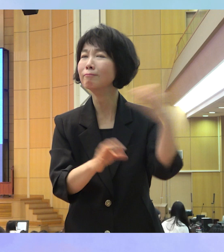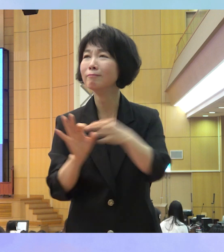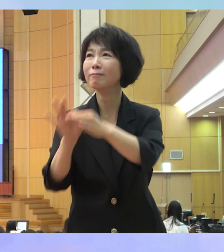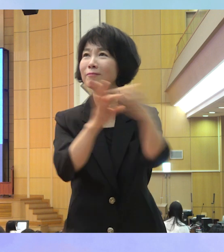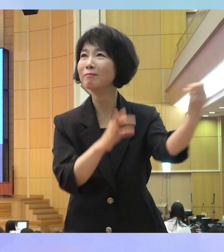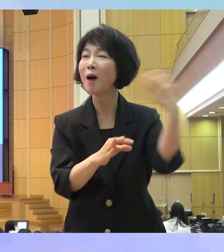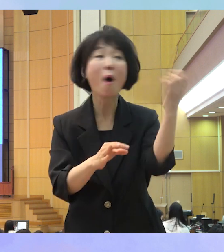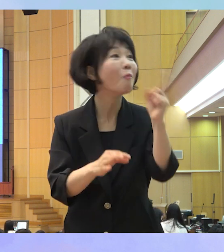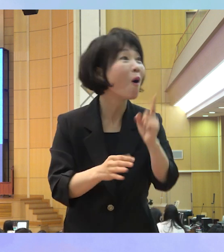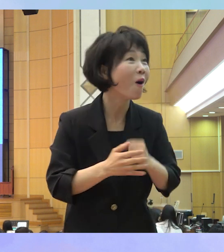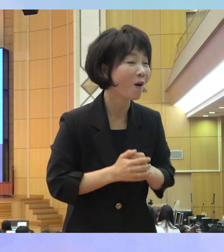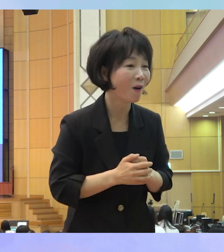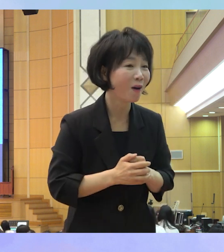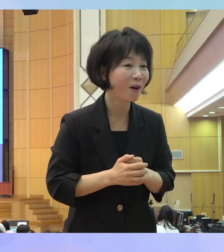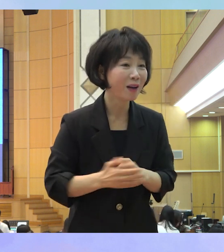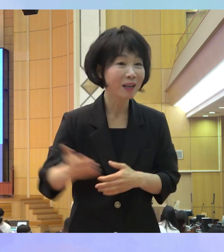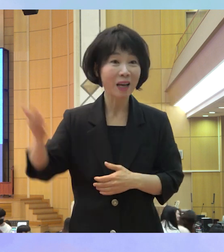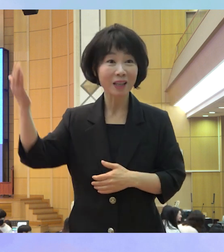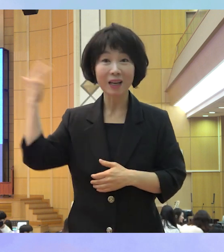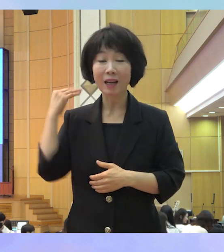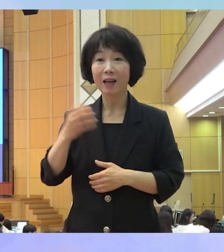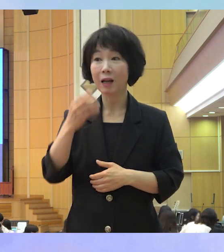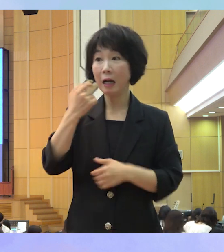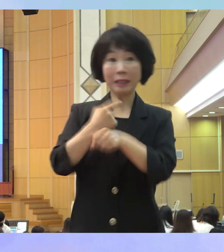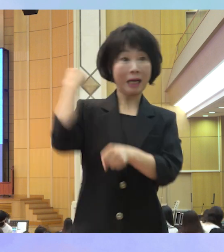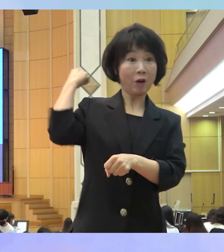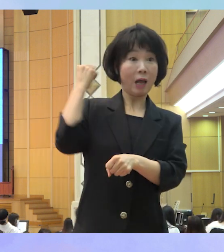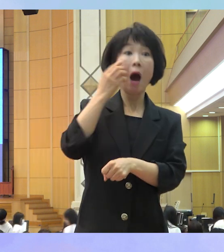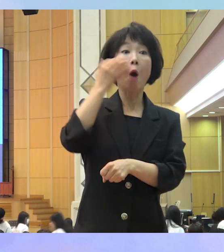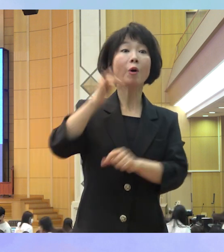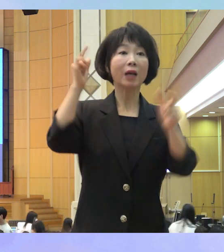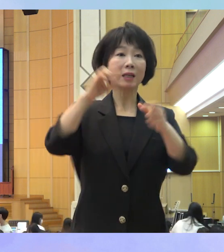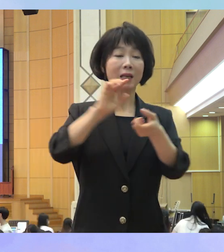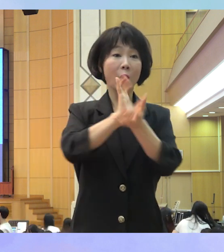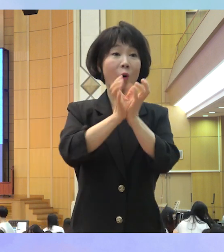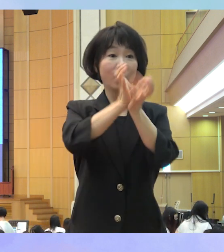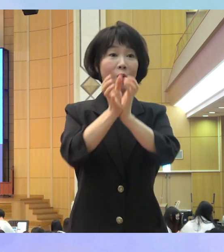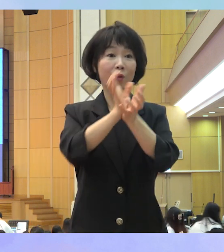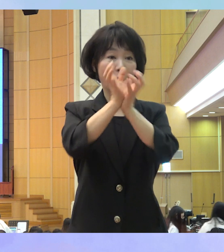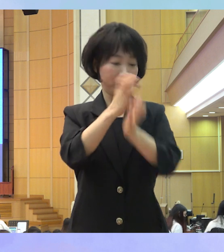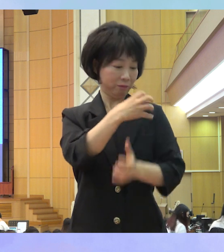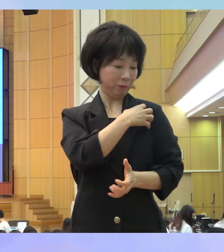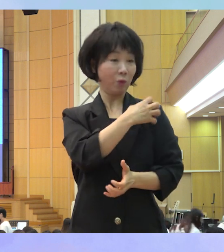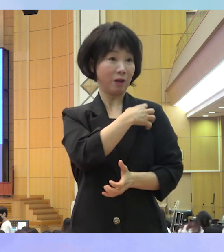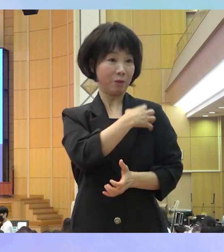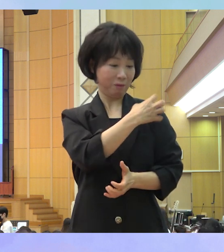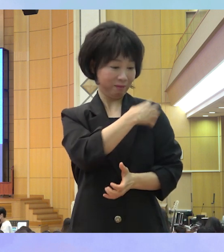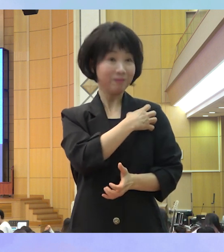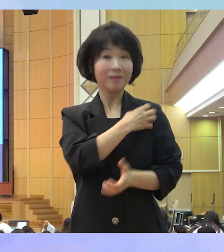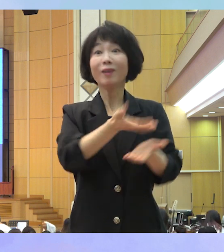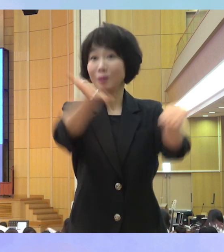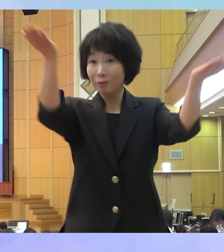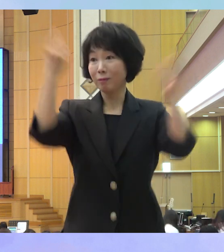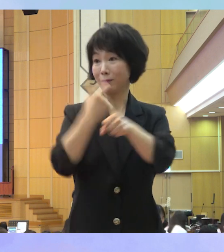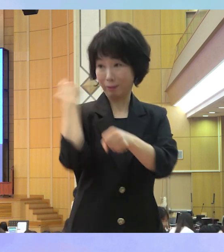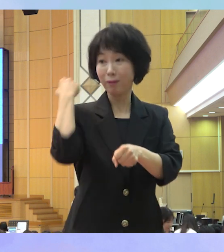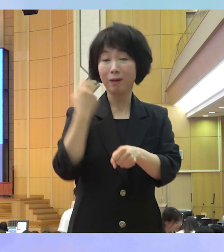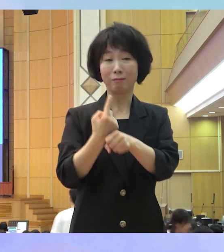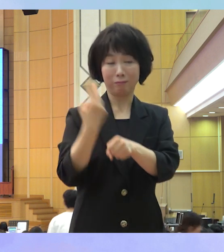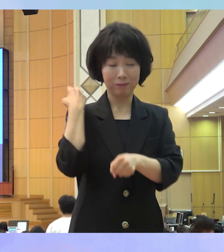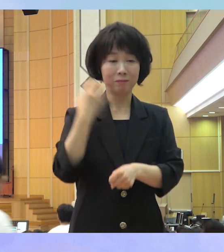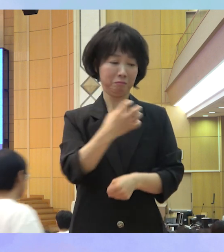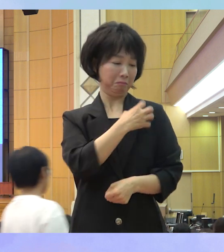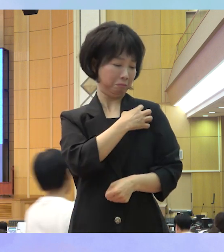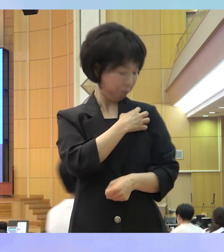아닌데 이제 예전에 카네이션을 저희가 이렇게 달아드렸잖아요. 이제 한 65세 이상 되시는 분들 한테 달아드렸더니 이제 저한테